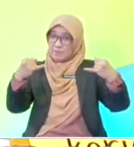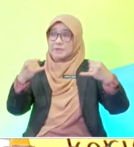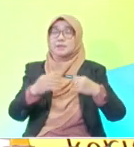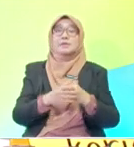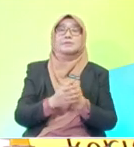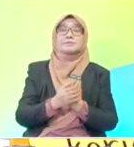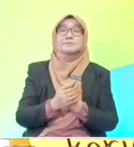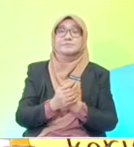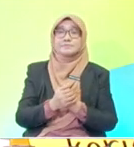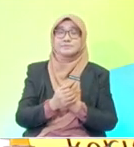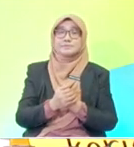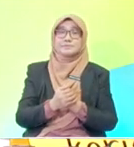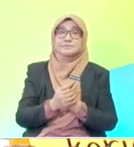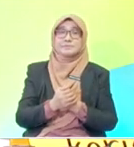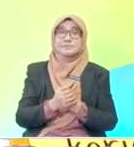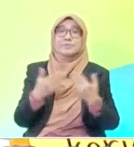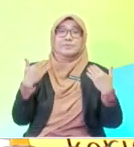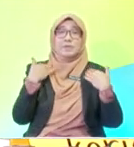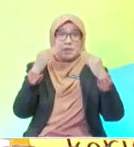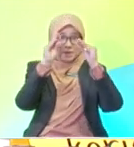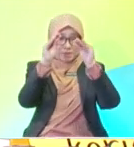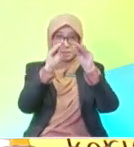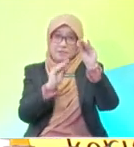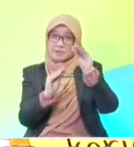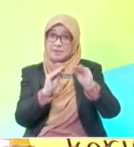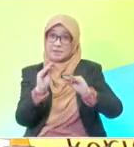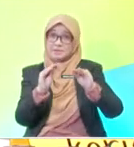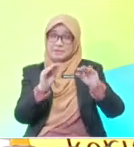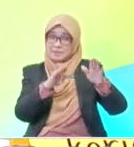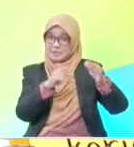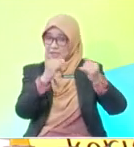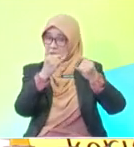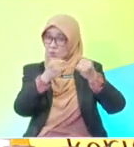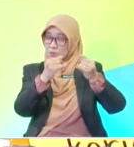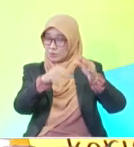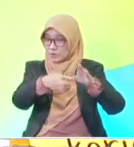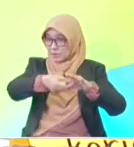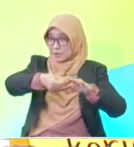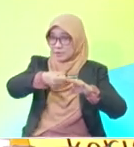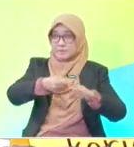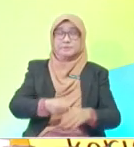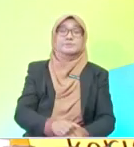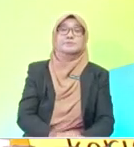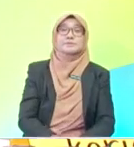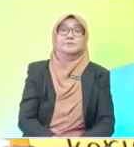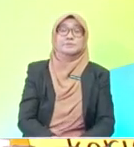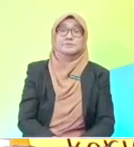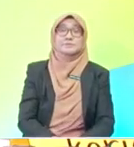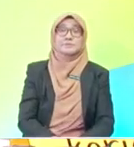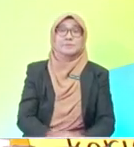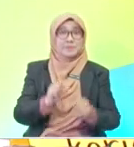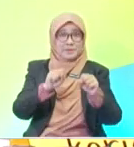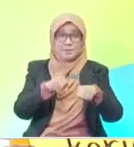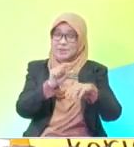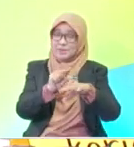keistimewaan parang hilang. Dia ada hiasan dekat hujung tu. Dia ada benang cikgu Dia ada benang tu. Okey. Cikgu nak benang apa cikgu? Kita tak kisah, kita boleh